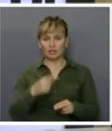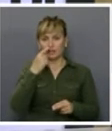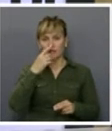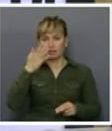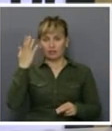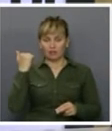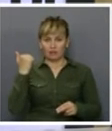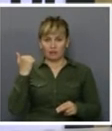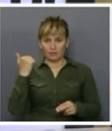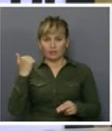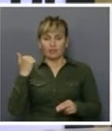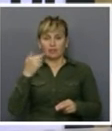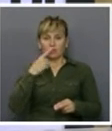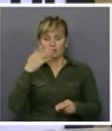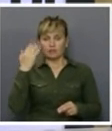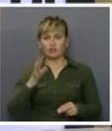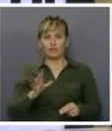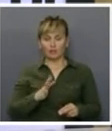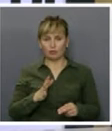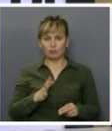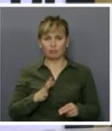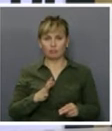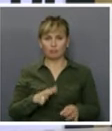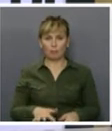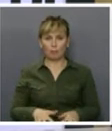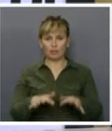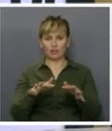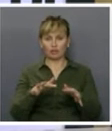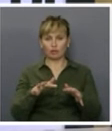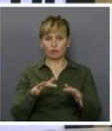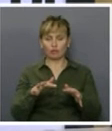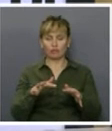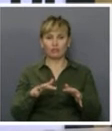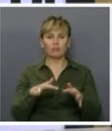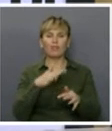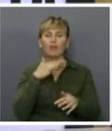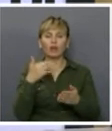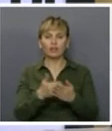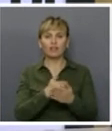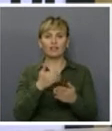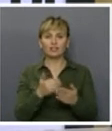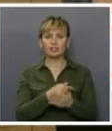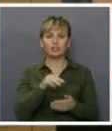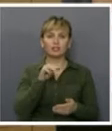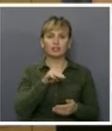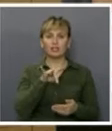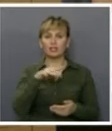недавно, относительно недавно, был поток буквально новостей о том, что в некоторых ТРЦ, да, ритейлеры вошли